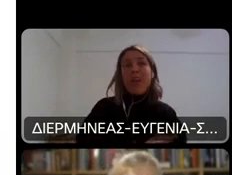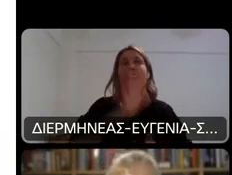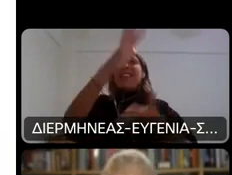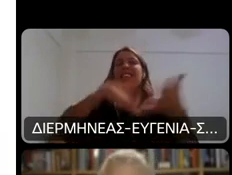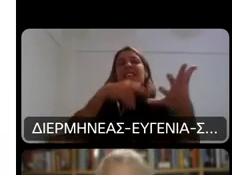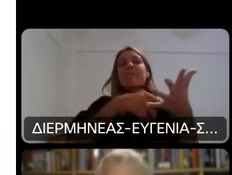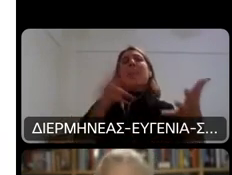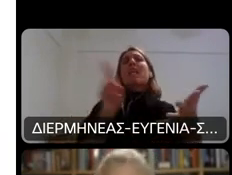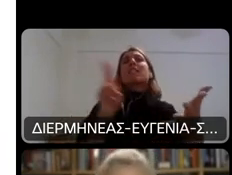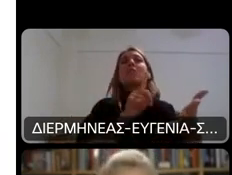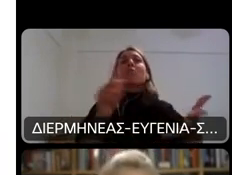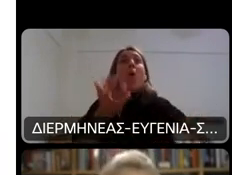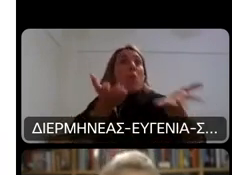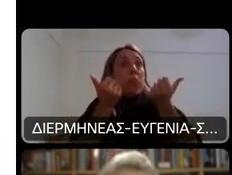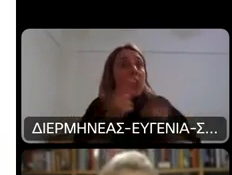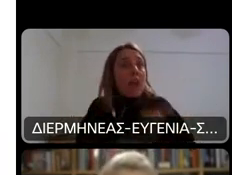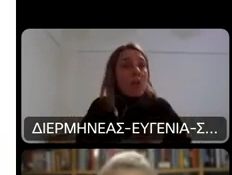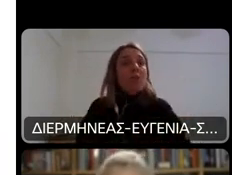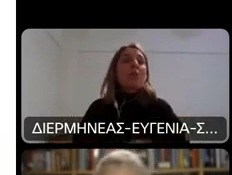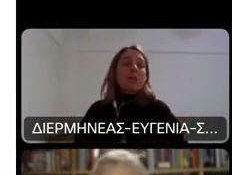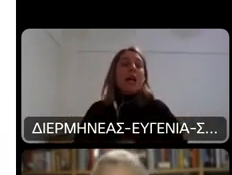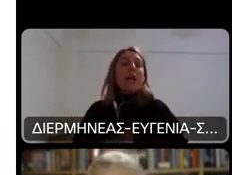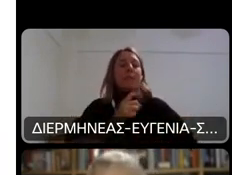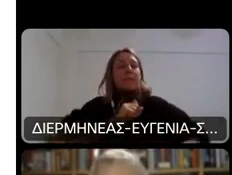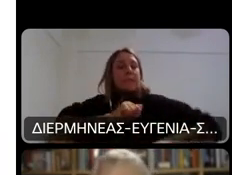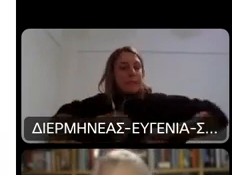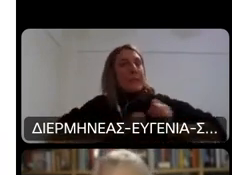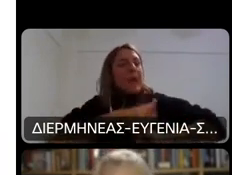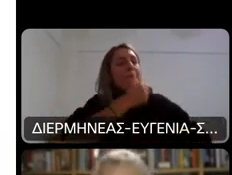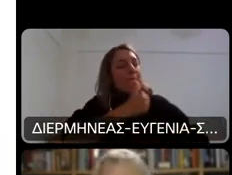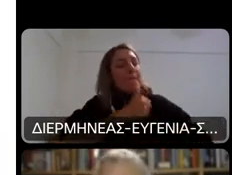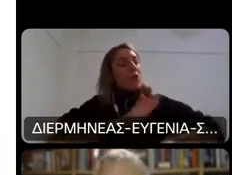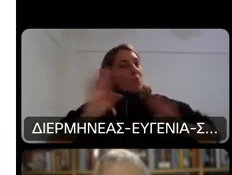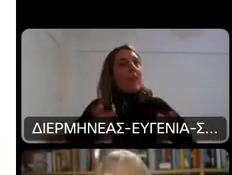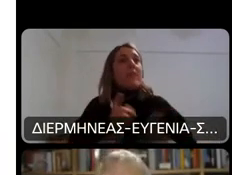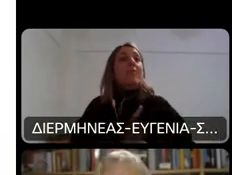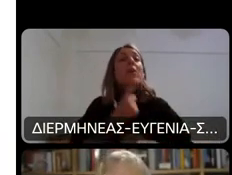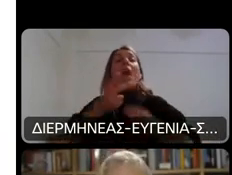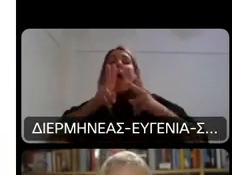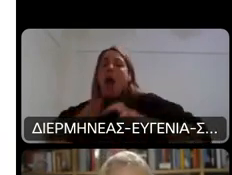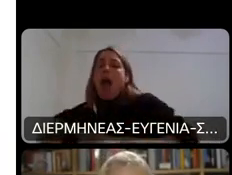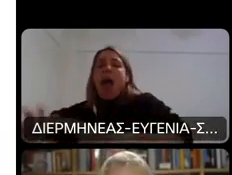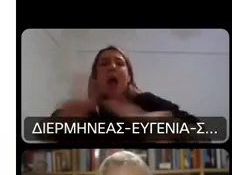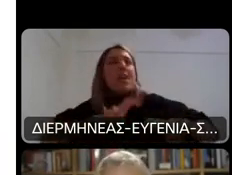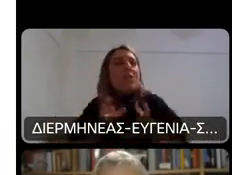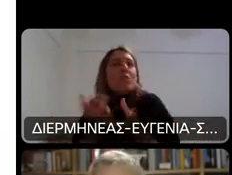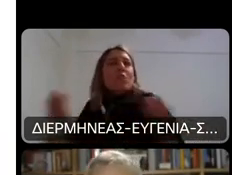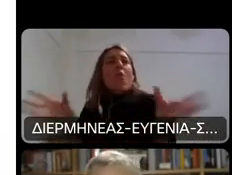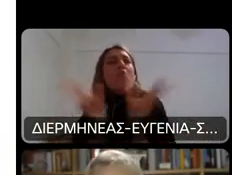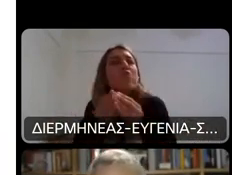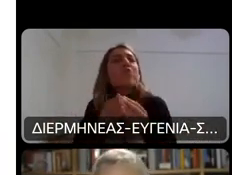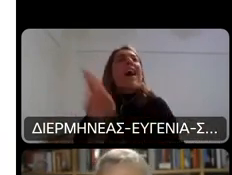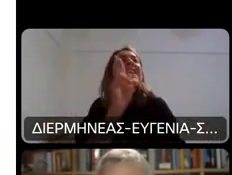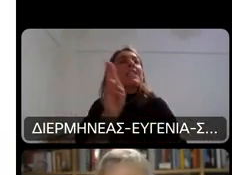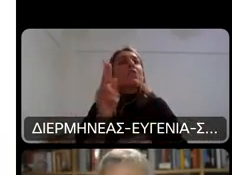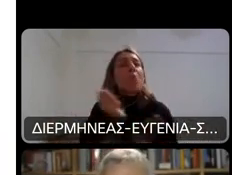οποίο βασίστηκε η έρευνά μας και ο τρόπος με τον οποίο το συγκροτήσαμε, αλλά και ποικίλες ποιοτικές έρευνες, μελέτες περίπτωση για το ρευστό ρατσισμό,